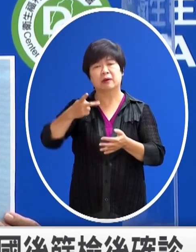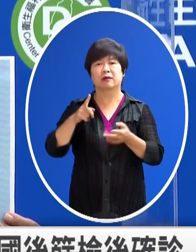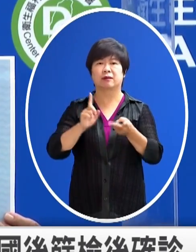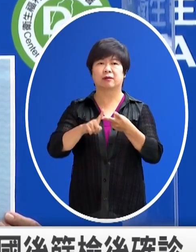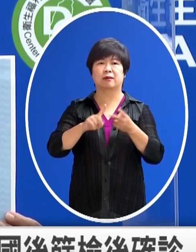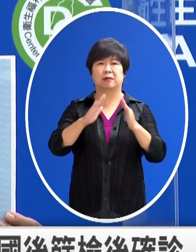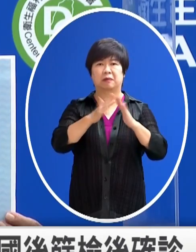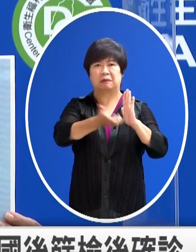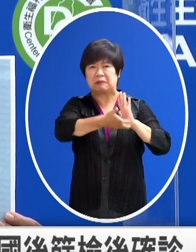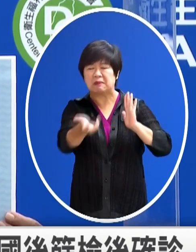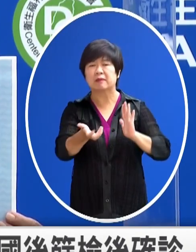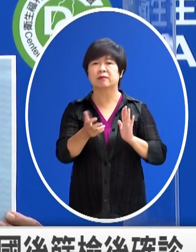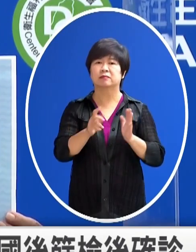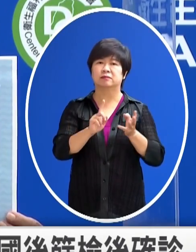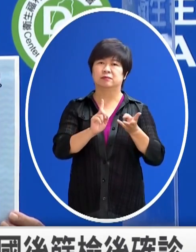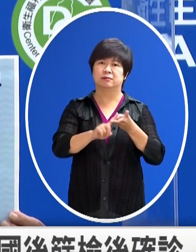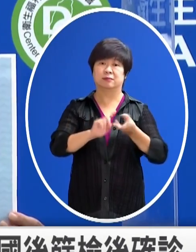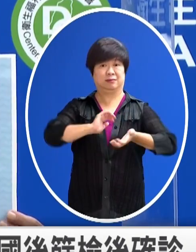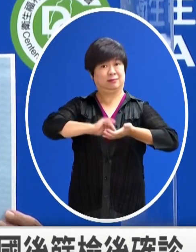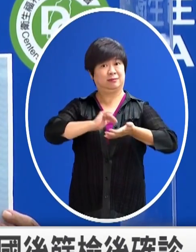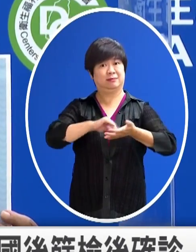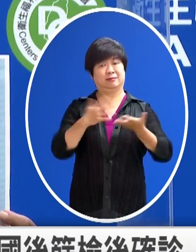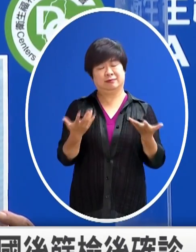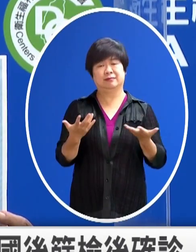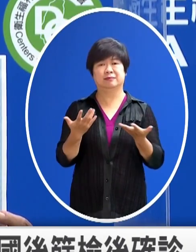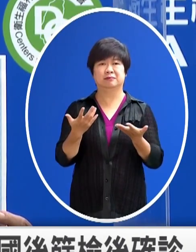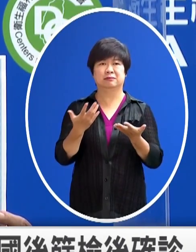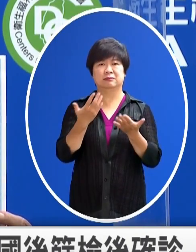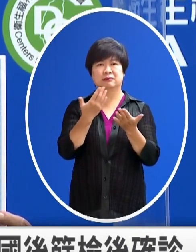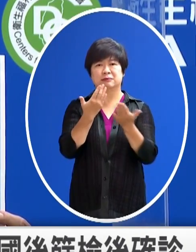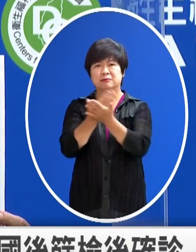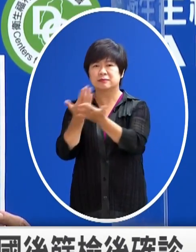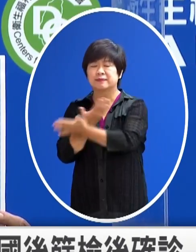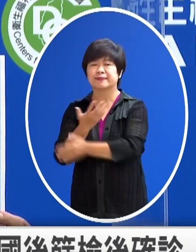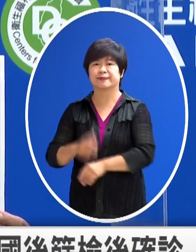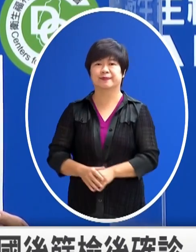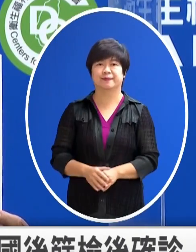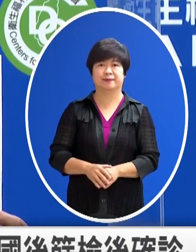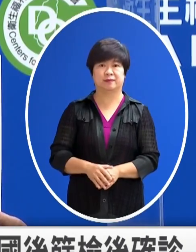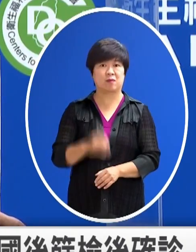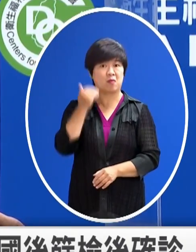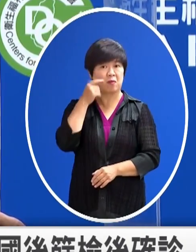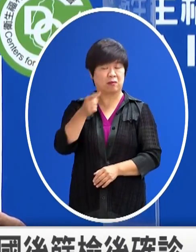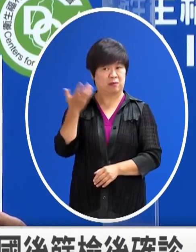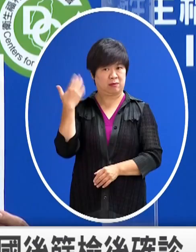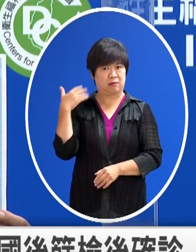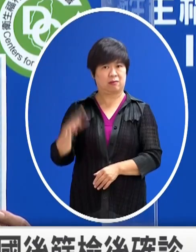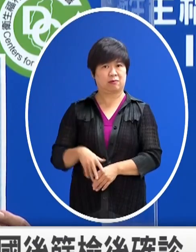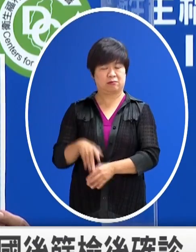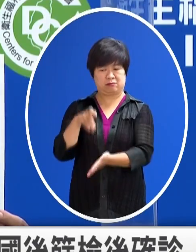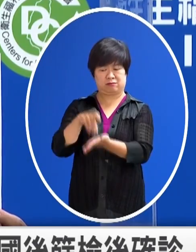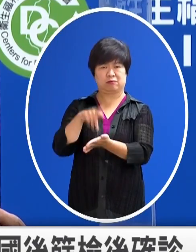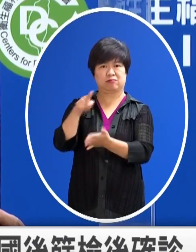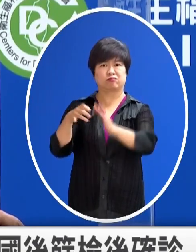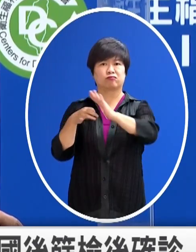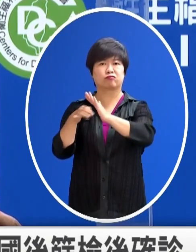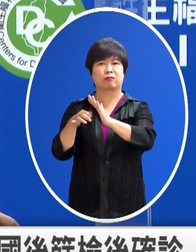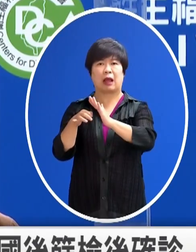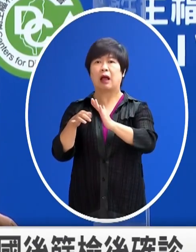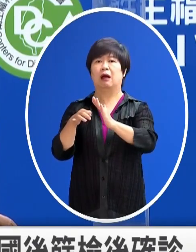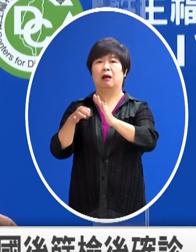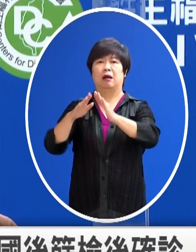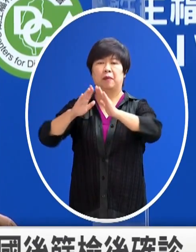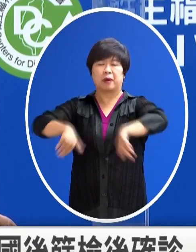换的地方，有一些地方是没有变。那总是说原来选择的门市如果停止营业的话，